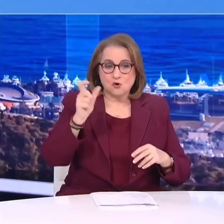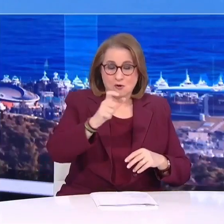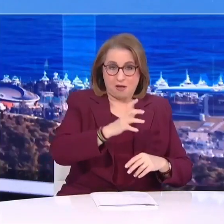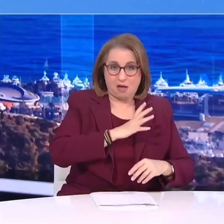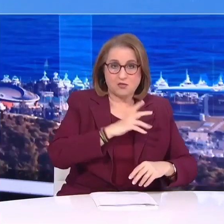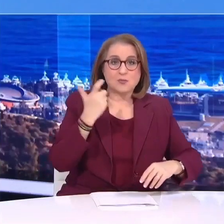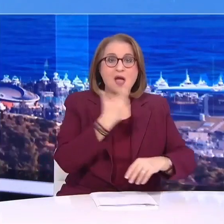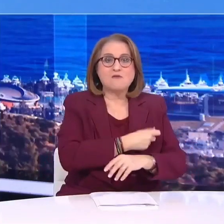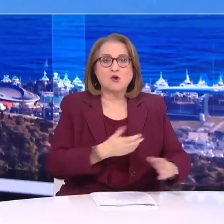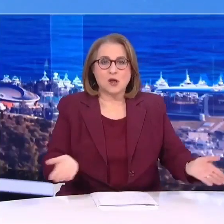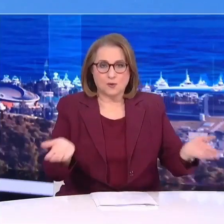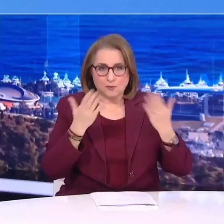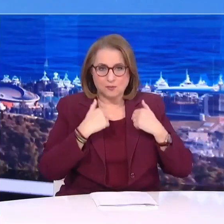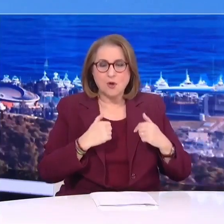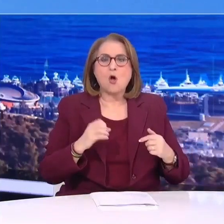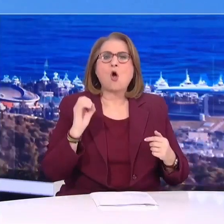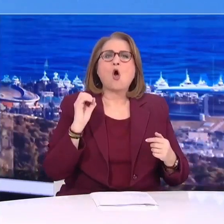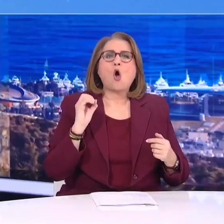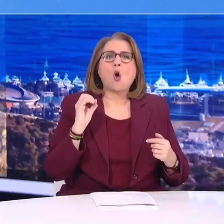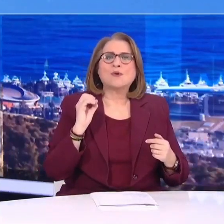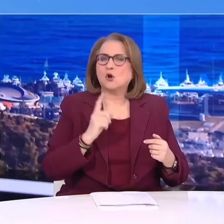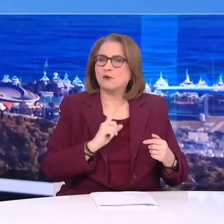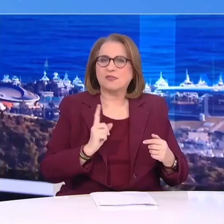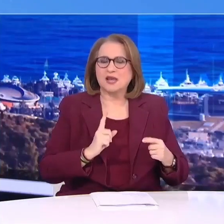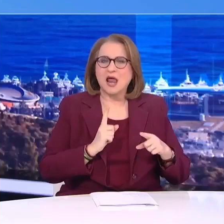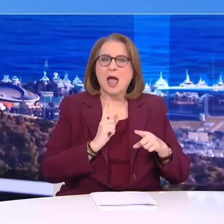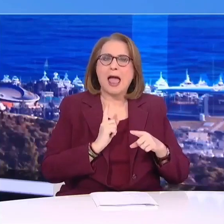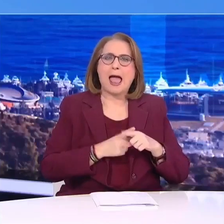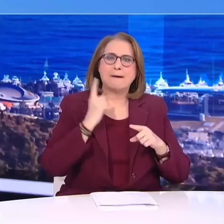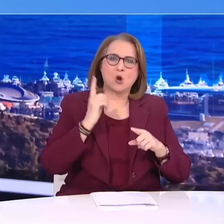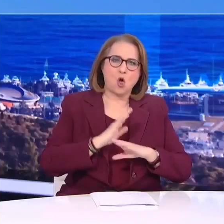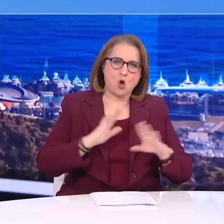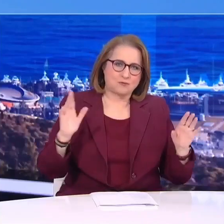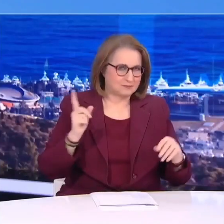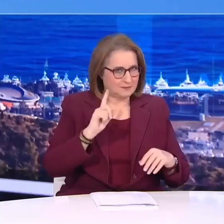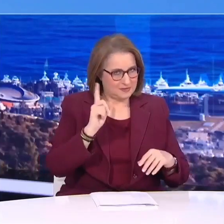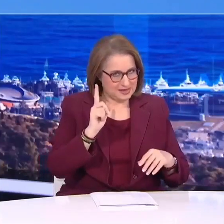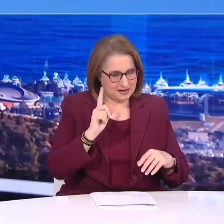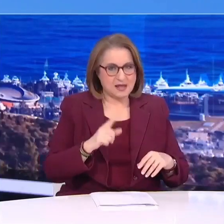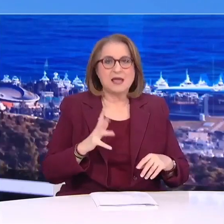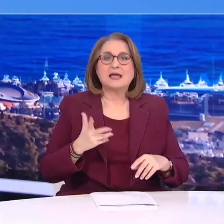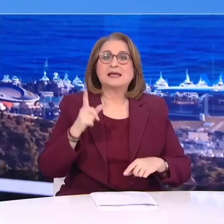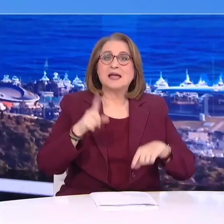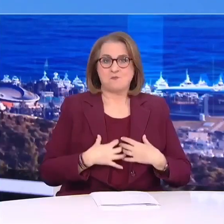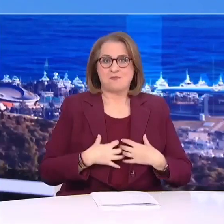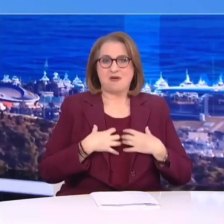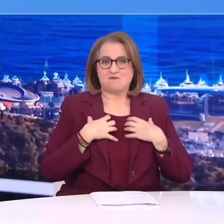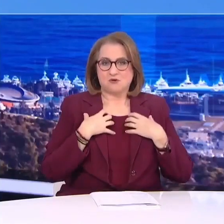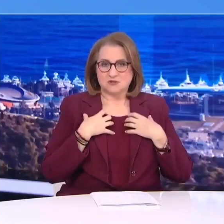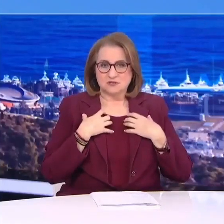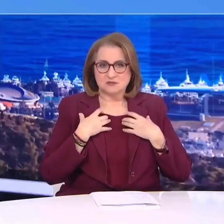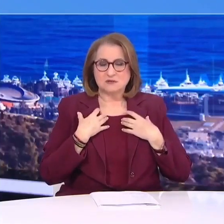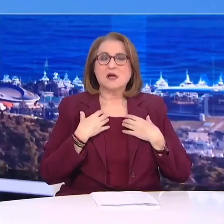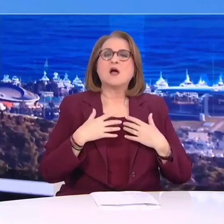μεγαλύτερης ηλικίας, η παραλλαγή όμικρον δεν θα είναι ένα απλό κρυολόγημα και η προηγούμενη νόσηση από κορονοϊό δεν προστατεύει.